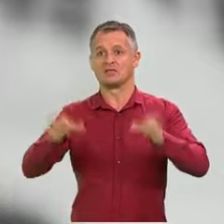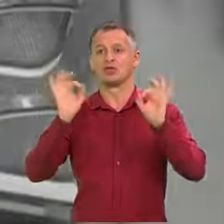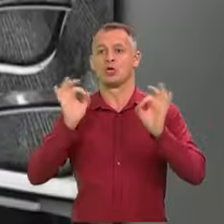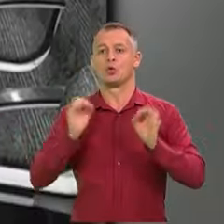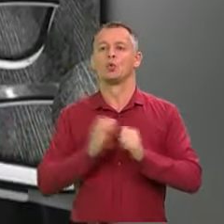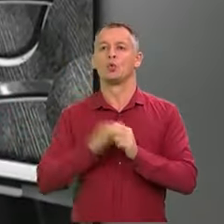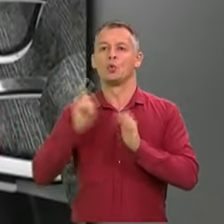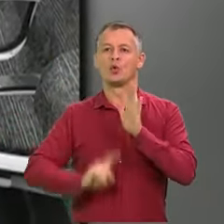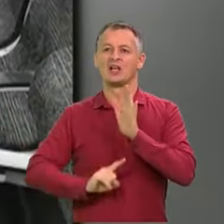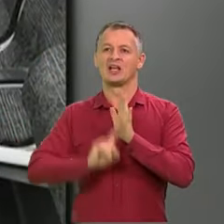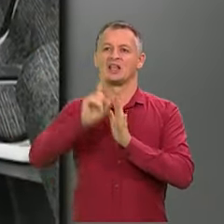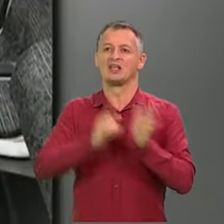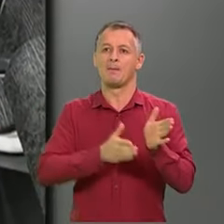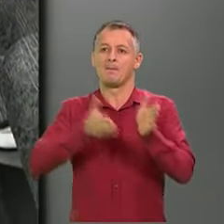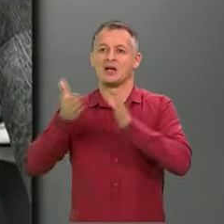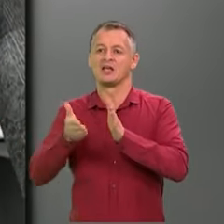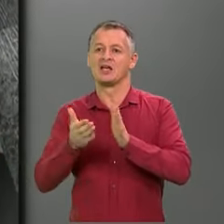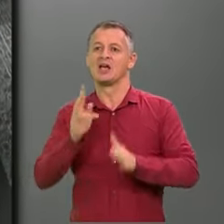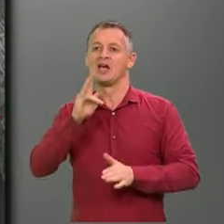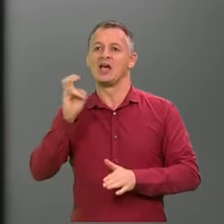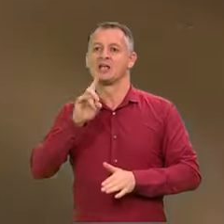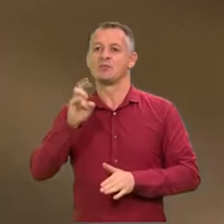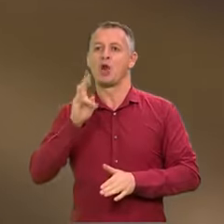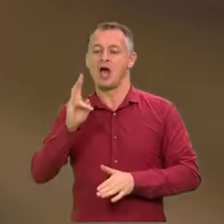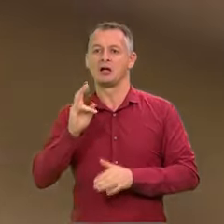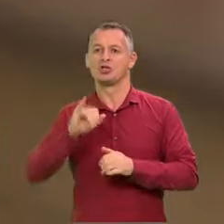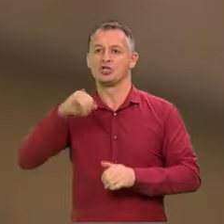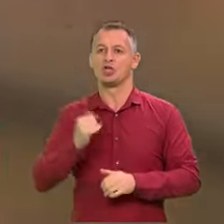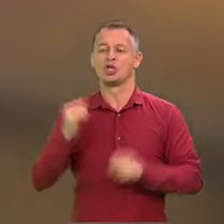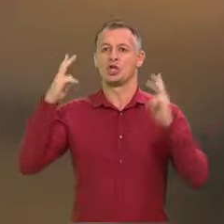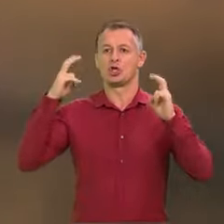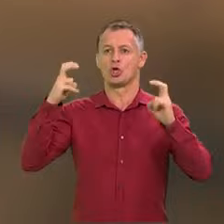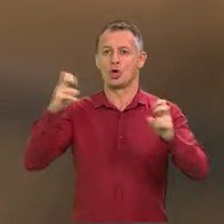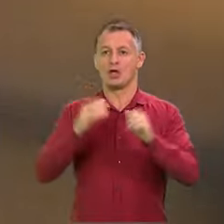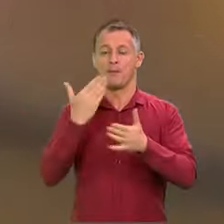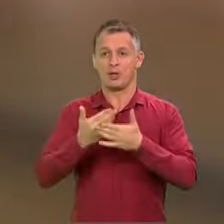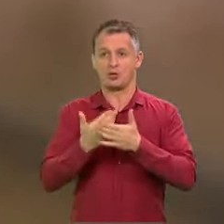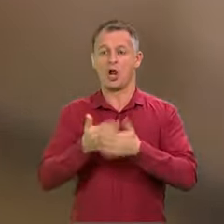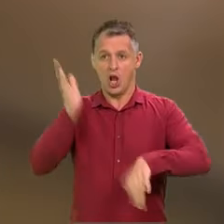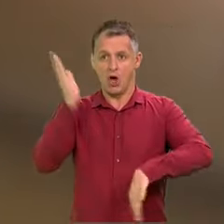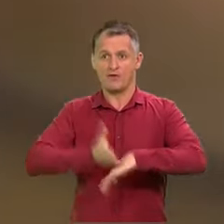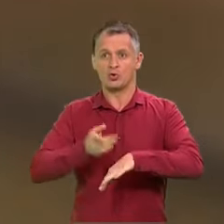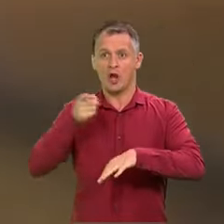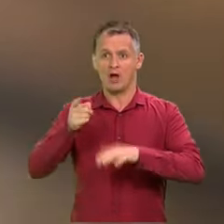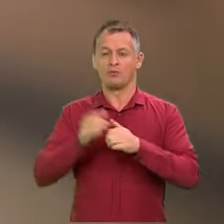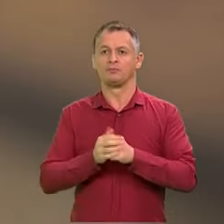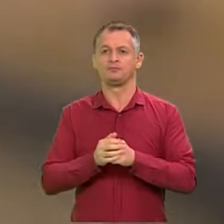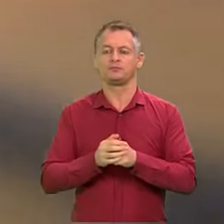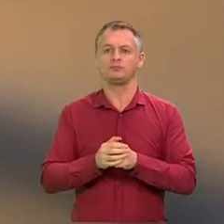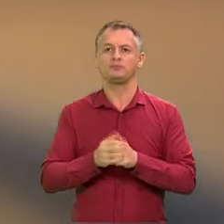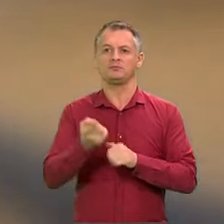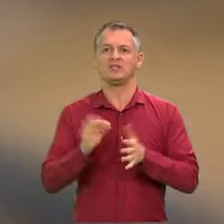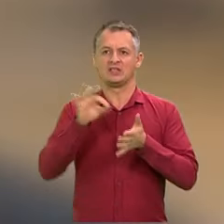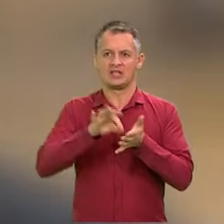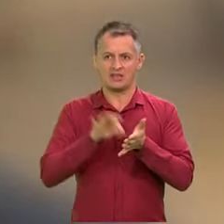rachete din partea Hezbollahului și drone. Pentru că lovitura a avut, din datele